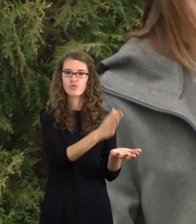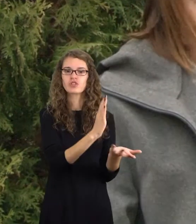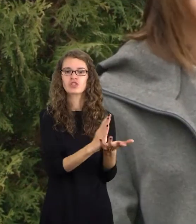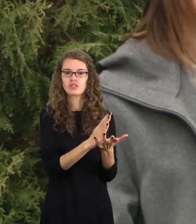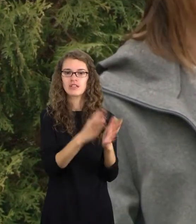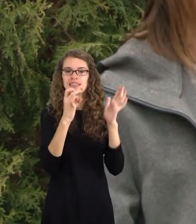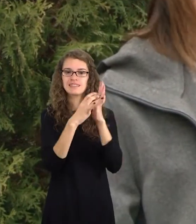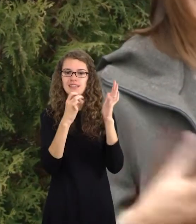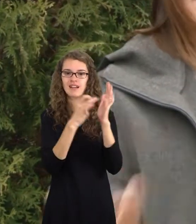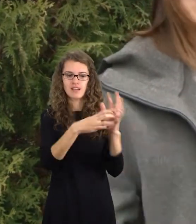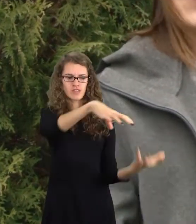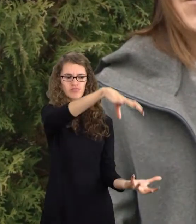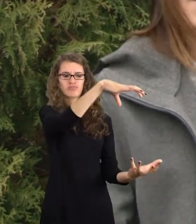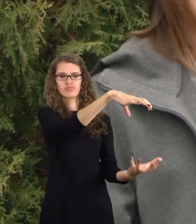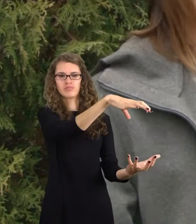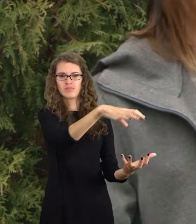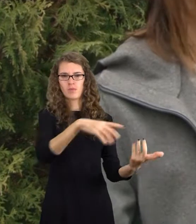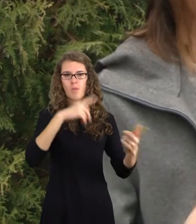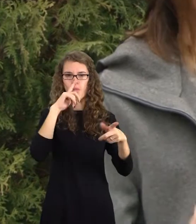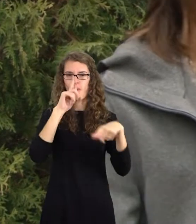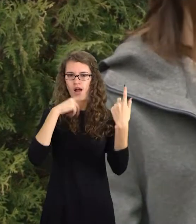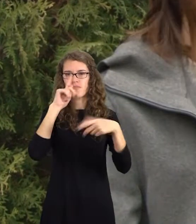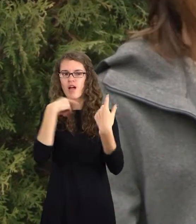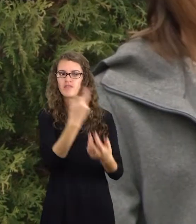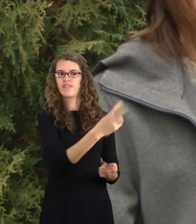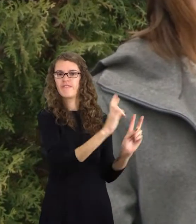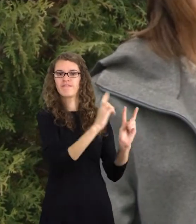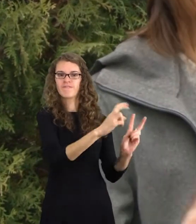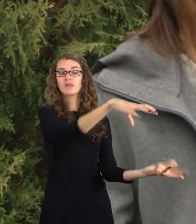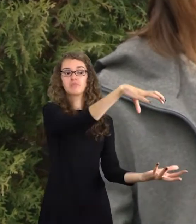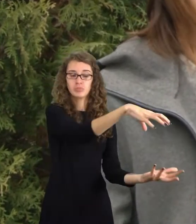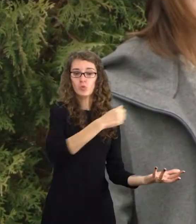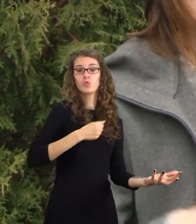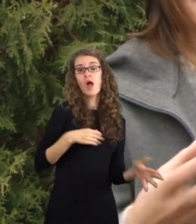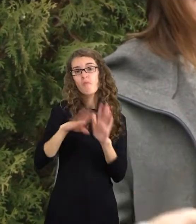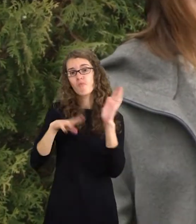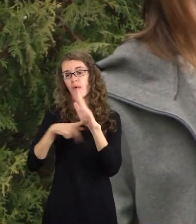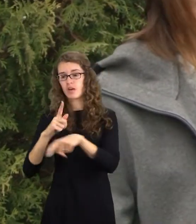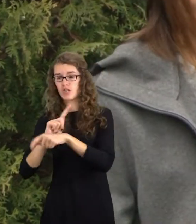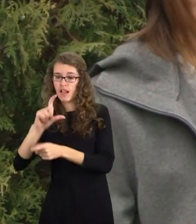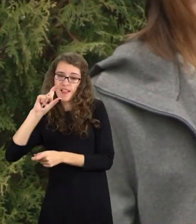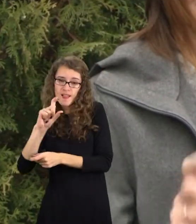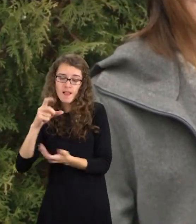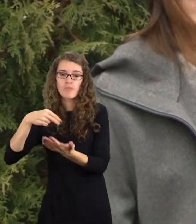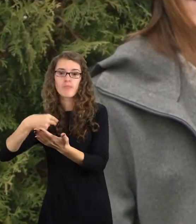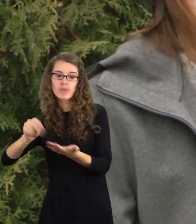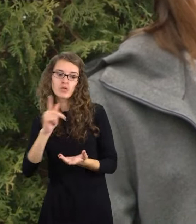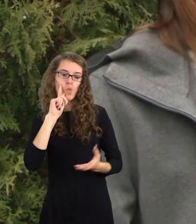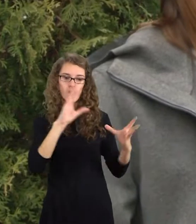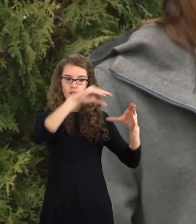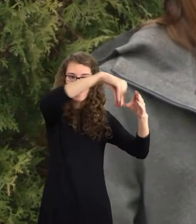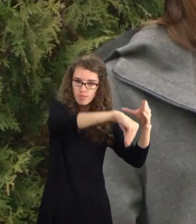kurį norėjau uždegti, nes turime mes ant kapo žvakidę didelę, žibintą, į kurį visada statome